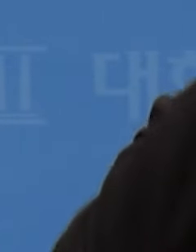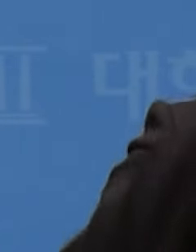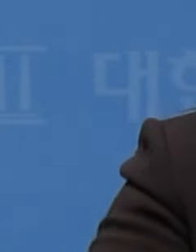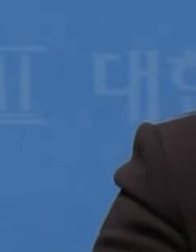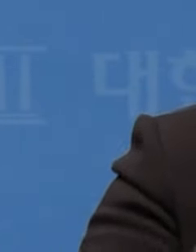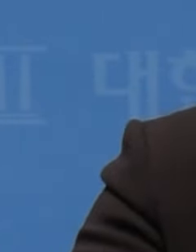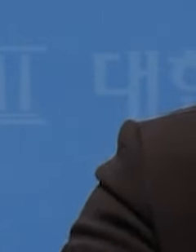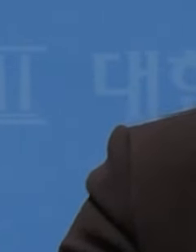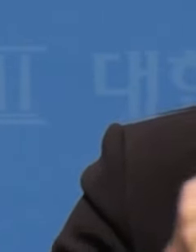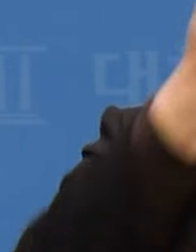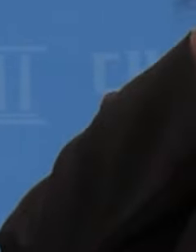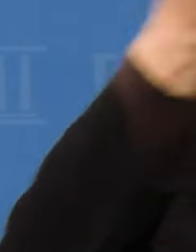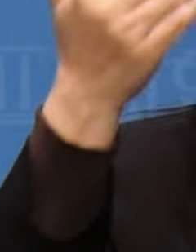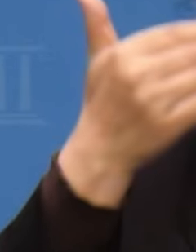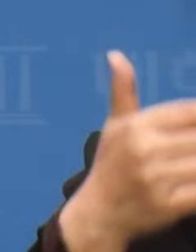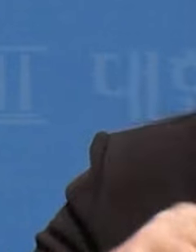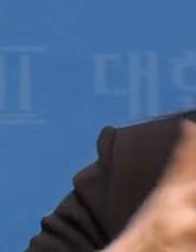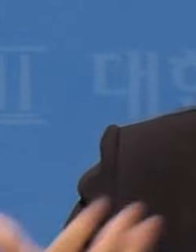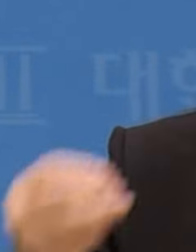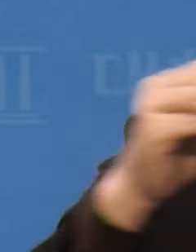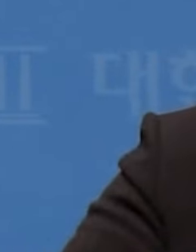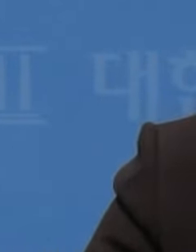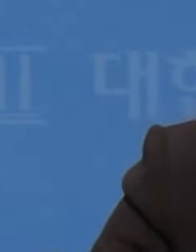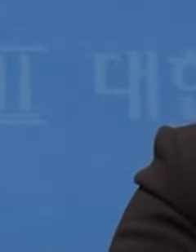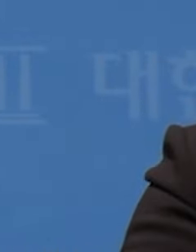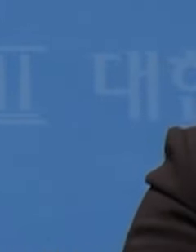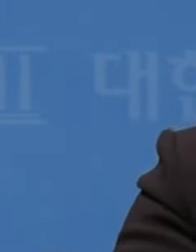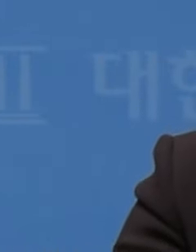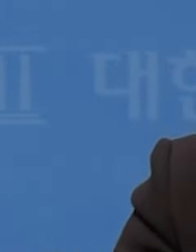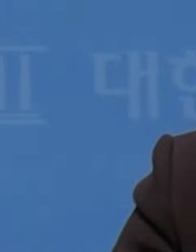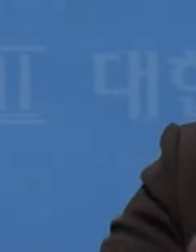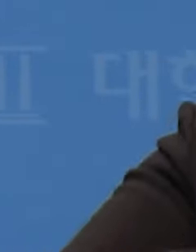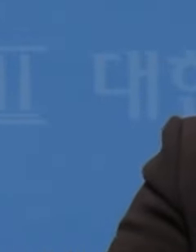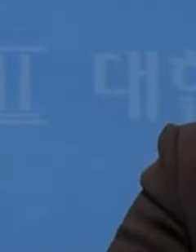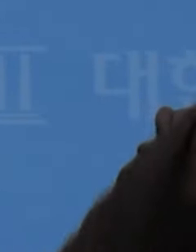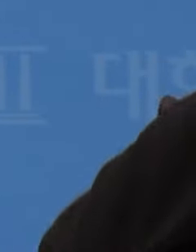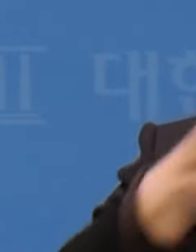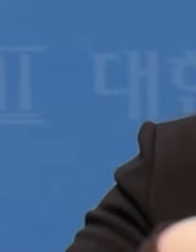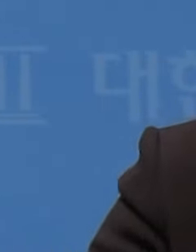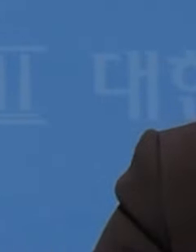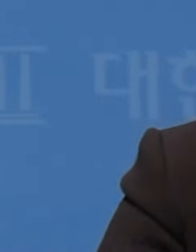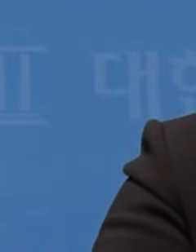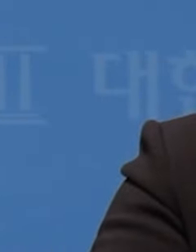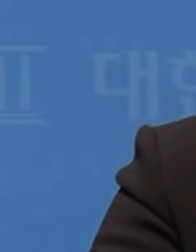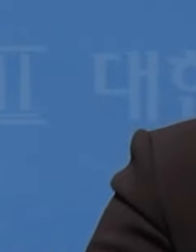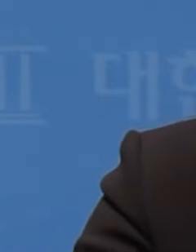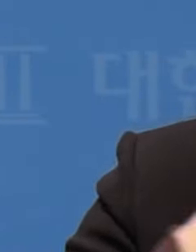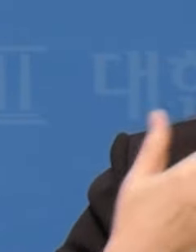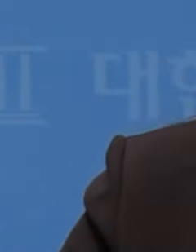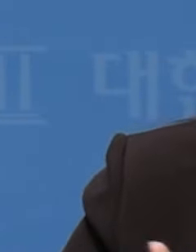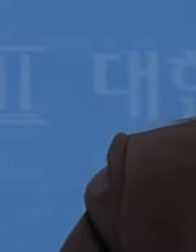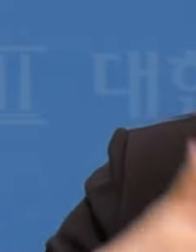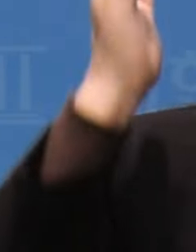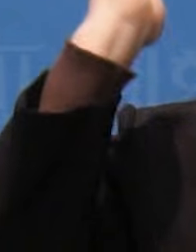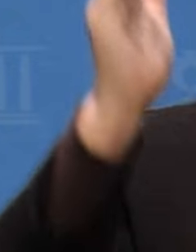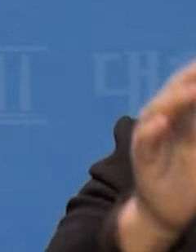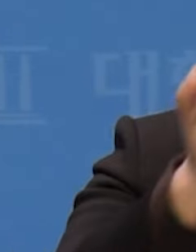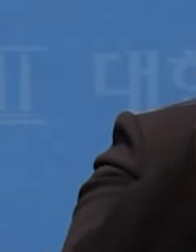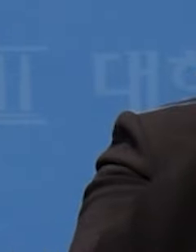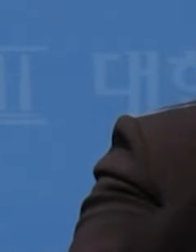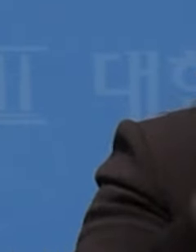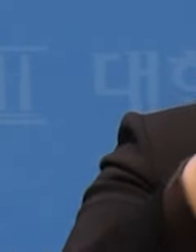민주당이 청년의 목소리를 국회에 담겠다. 민주당이 청년 정치를 육성하겠다. 민주당은 늘 이렇게